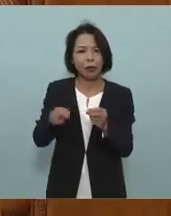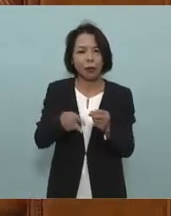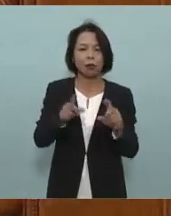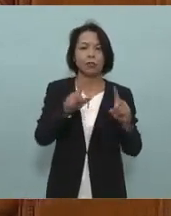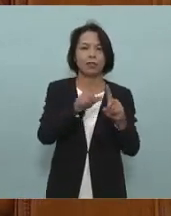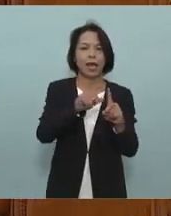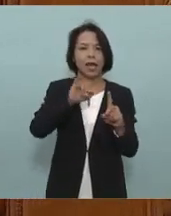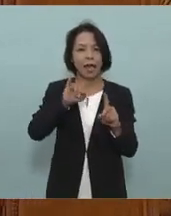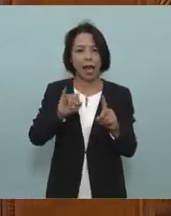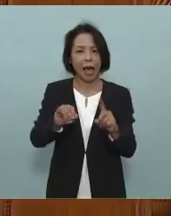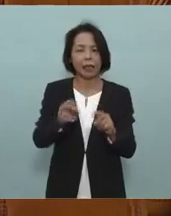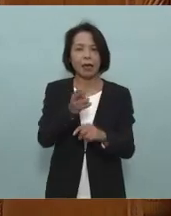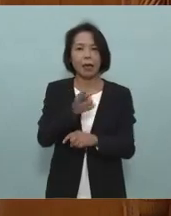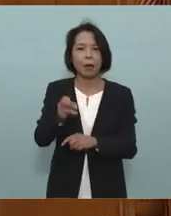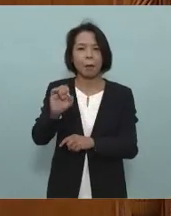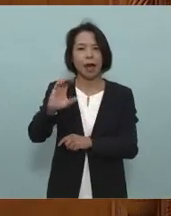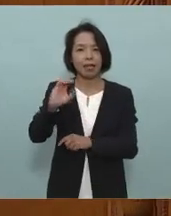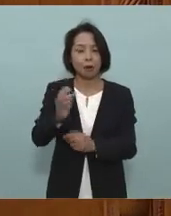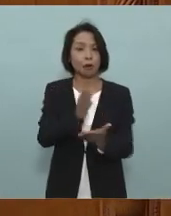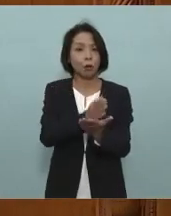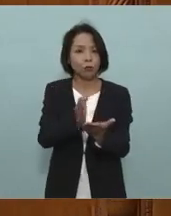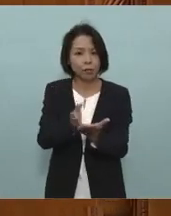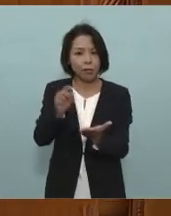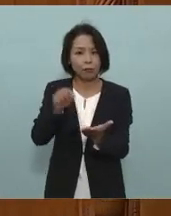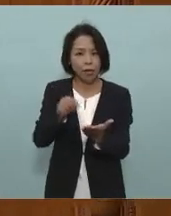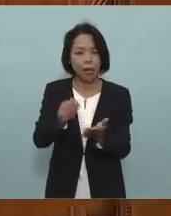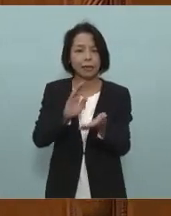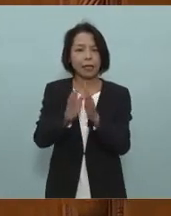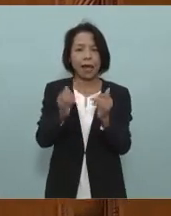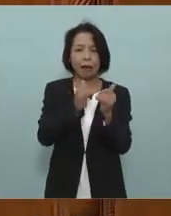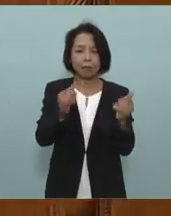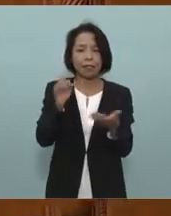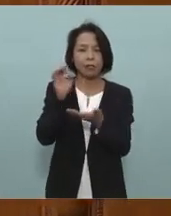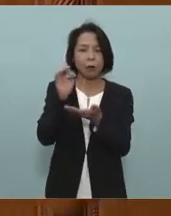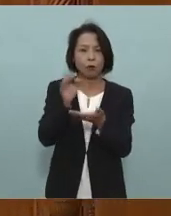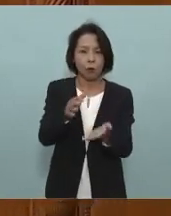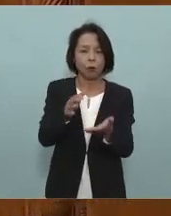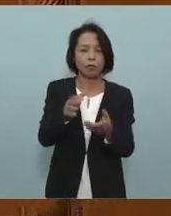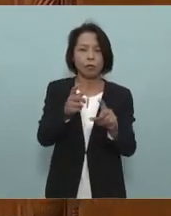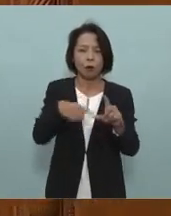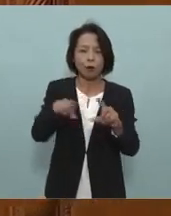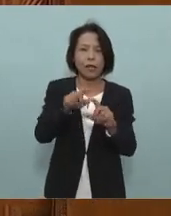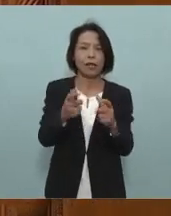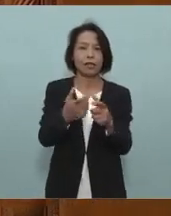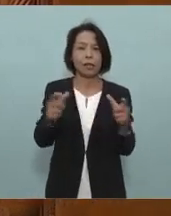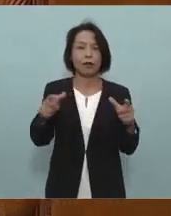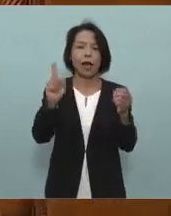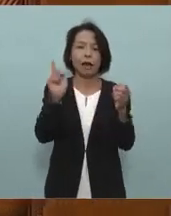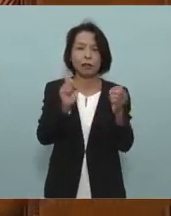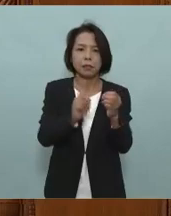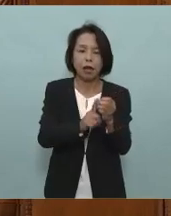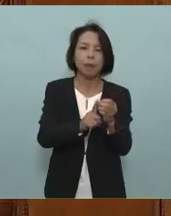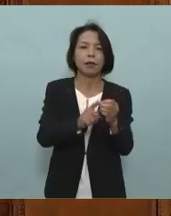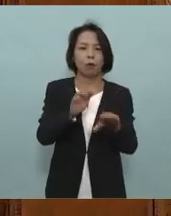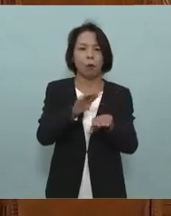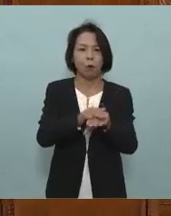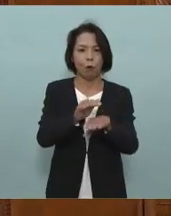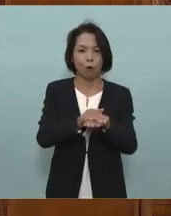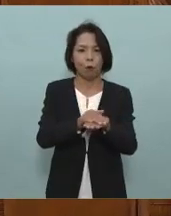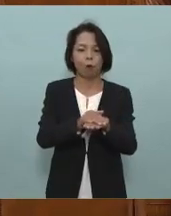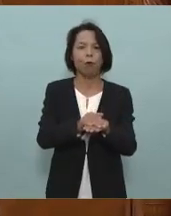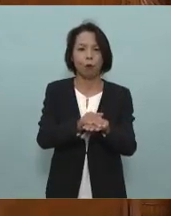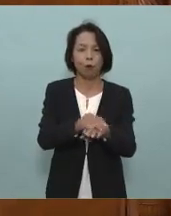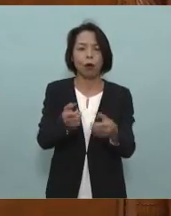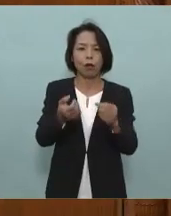バイオなどの分野において官民の投資をこれまで以上に進めていくための方策を早急